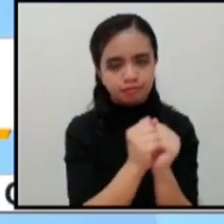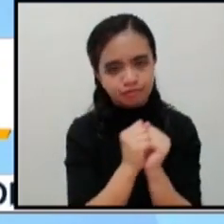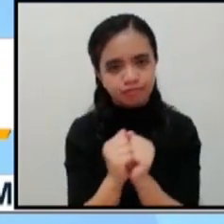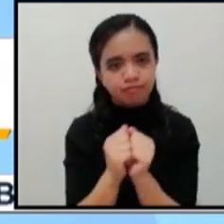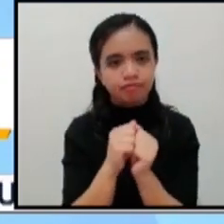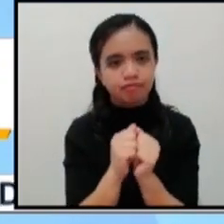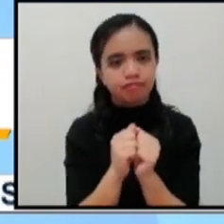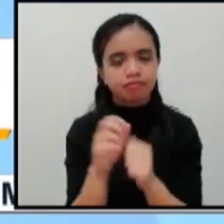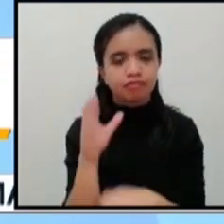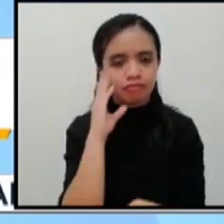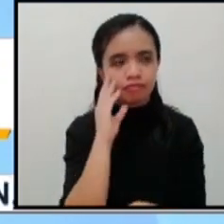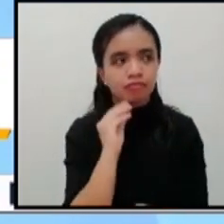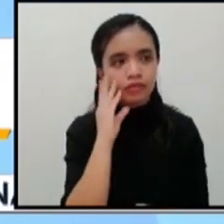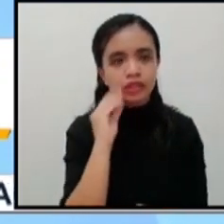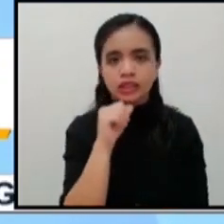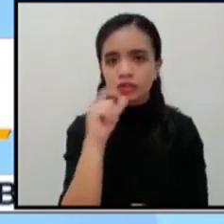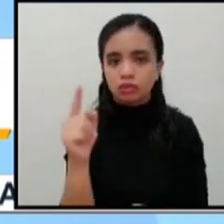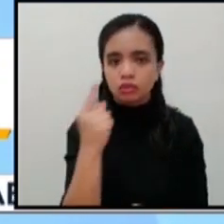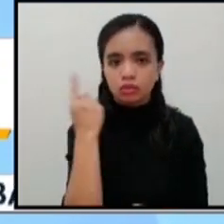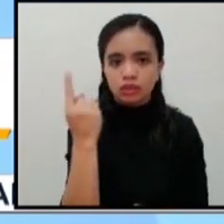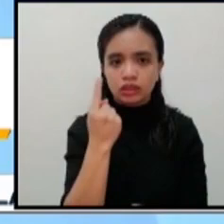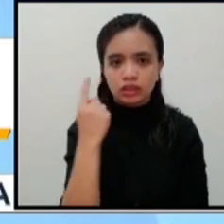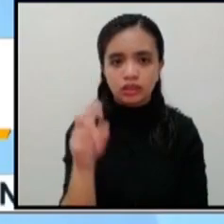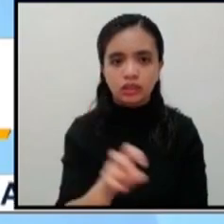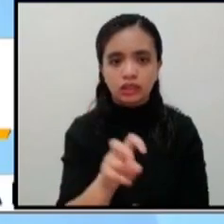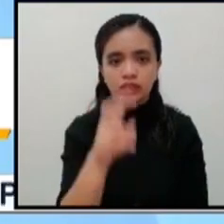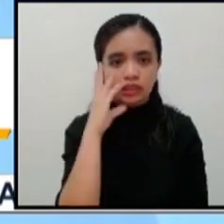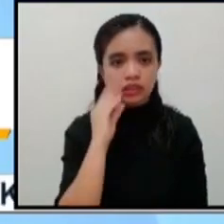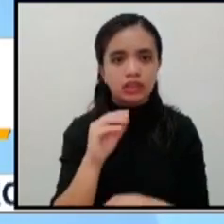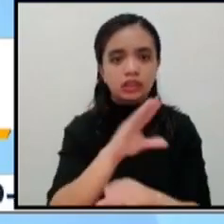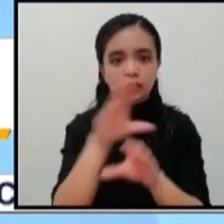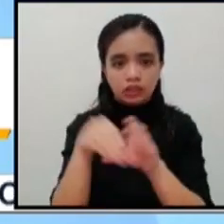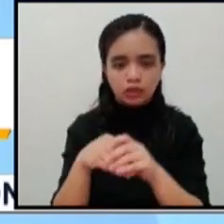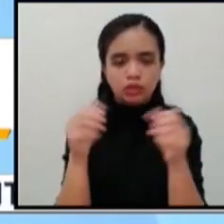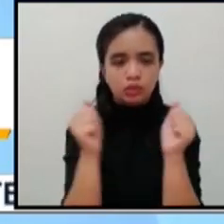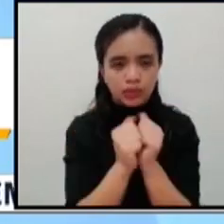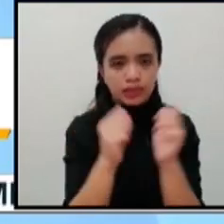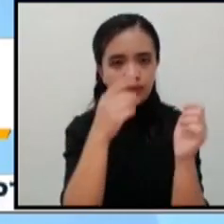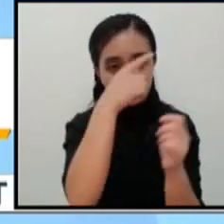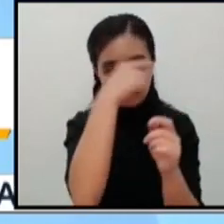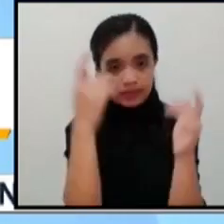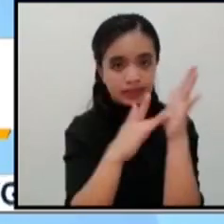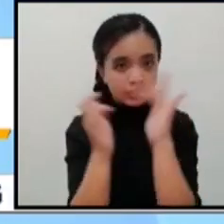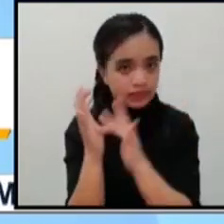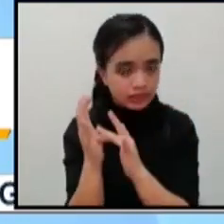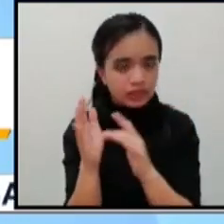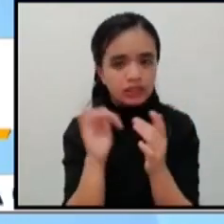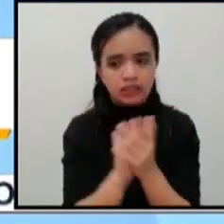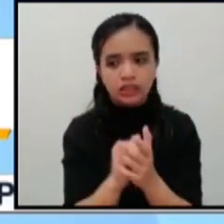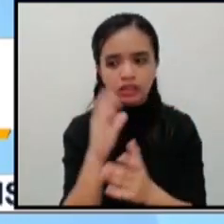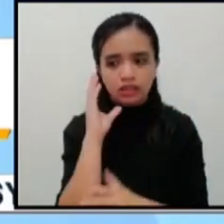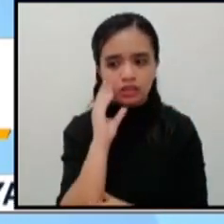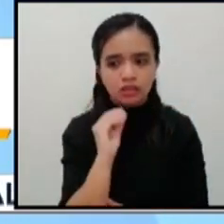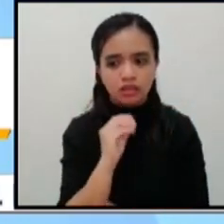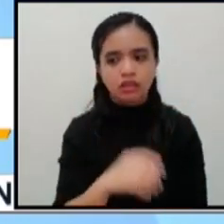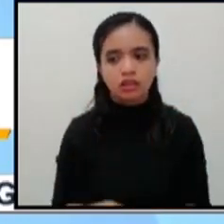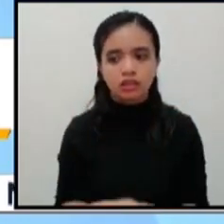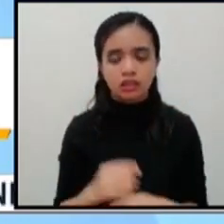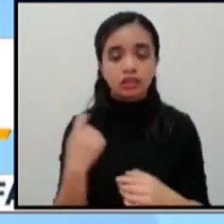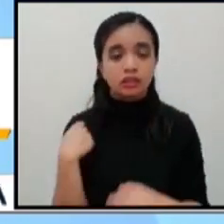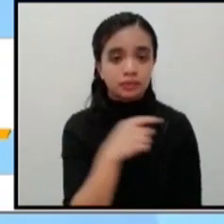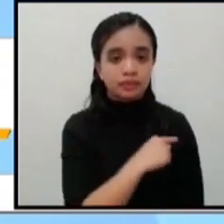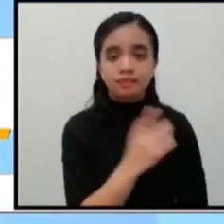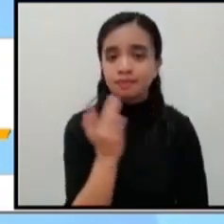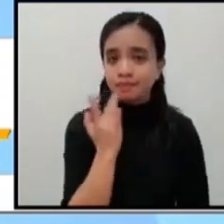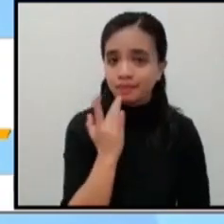lang to isang paglalakbay, bagkos kasama nila yung Poong Nazareno. So, ito yung paglalakbay kasama ang Panginoon. Kaya pinili na rin namin to, inalay namin